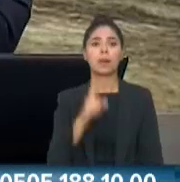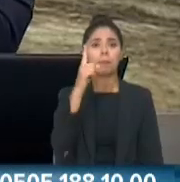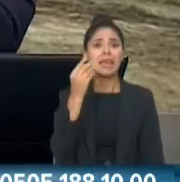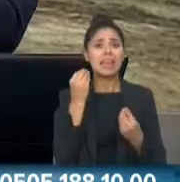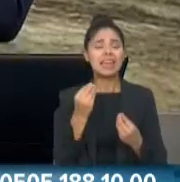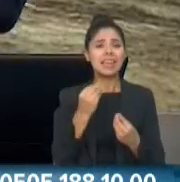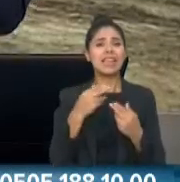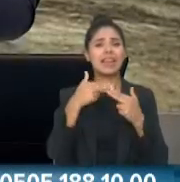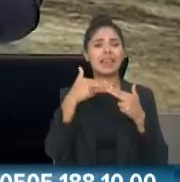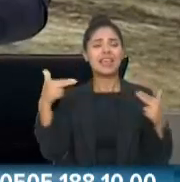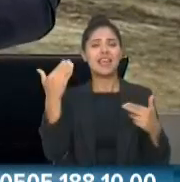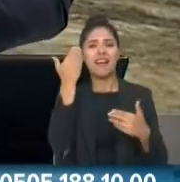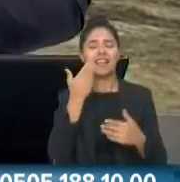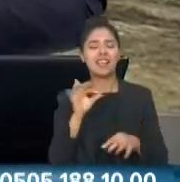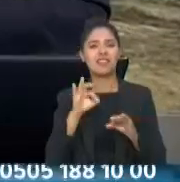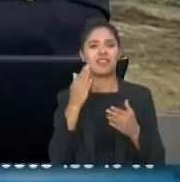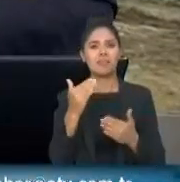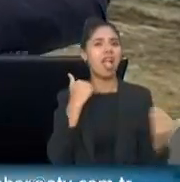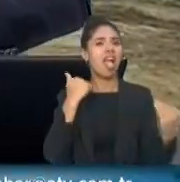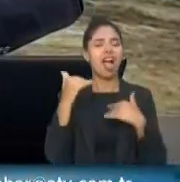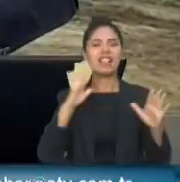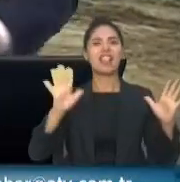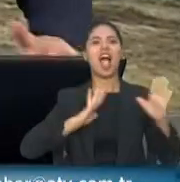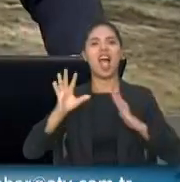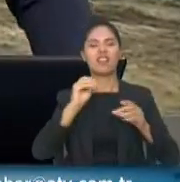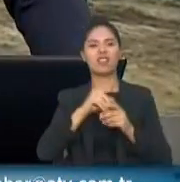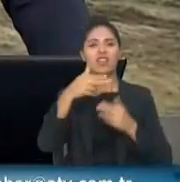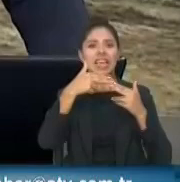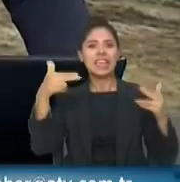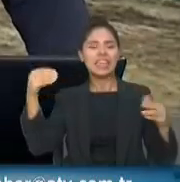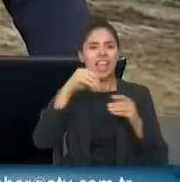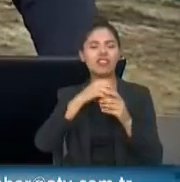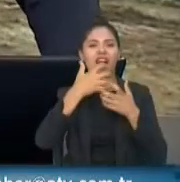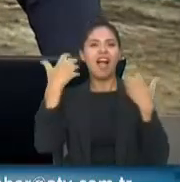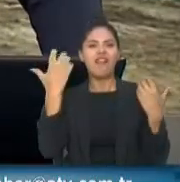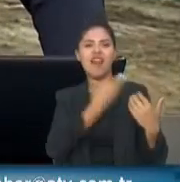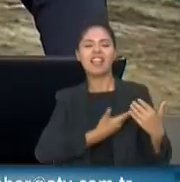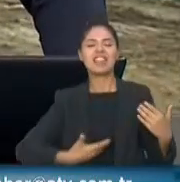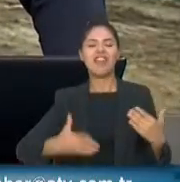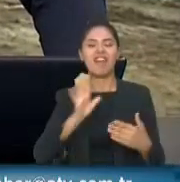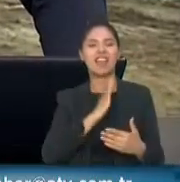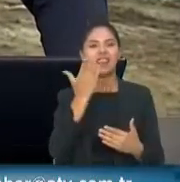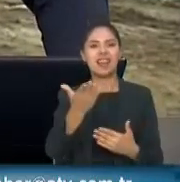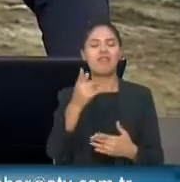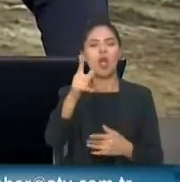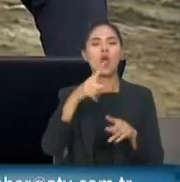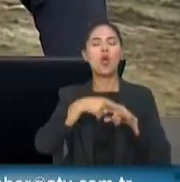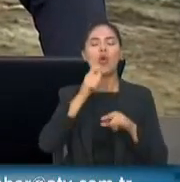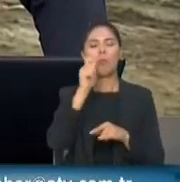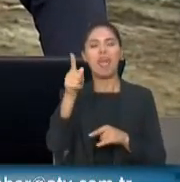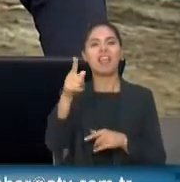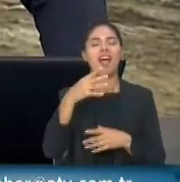Bir iyilik öyküsü izleyeceksiniz şimdi. Adresi Artvin. Öykünün altında hayvanseverlerin imzası var. Hümeyra Nebilir'in